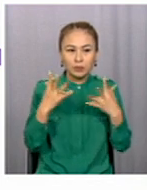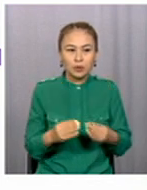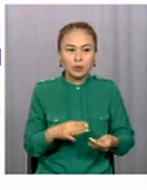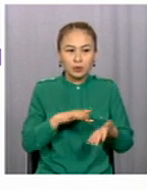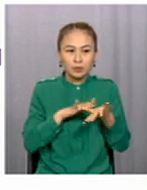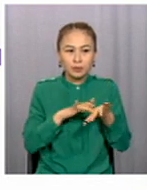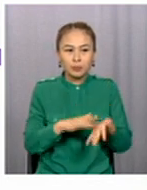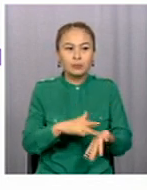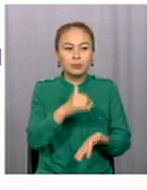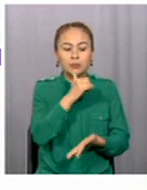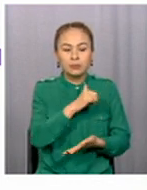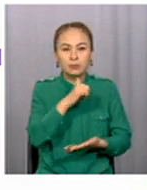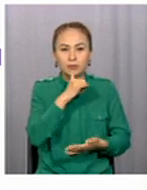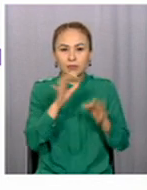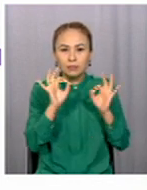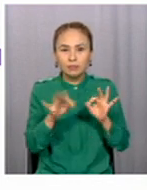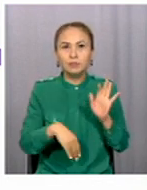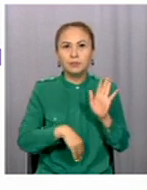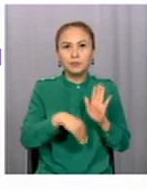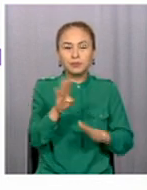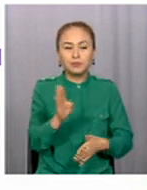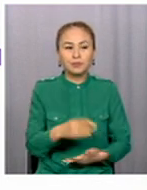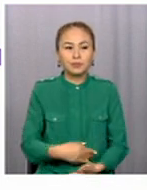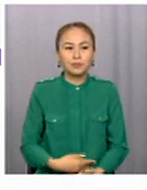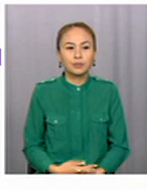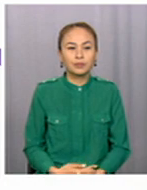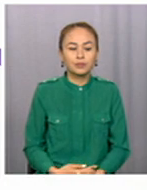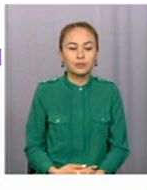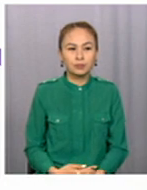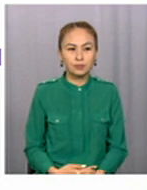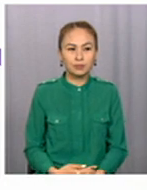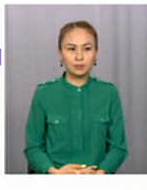бір күндік саяхатқа шығып тұрған дұрыс.